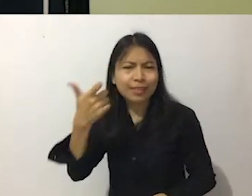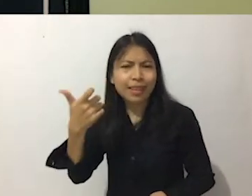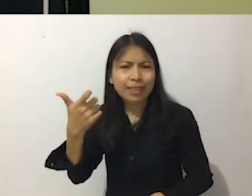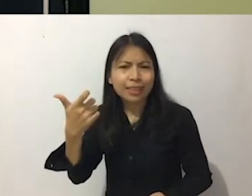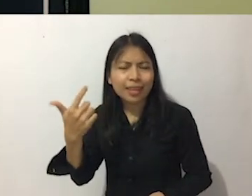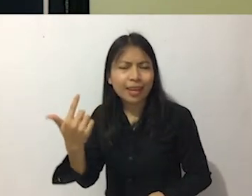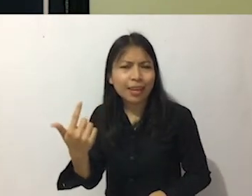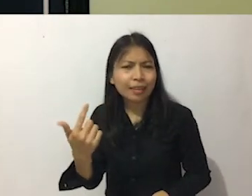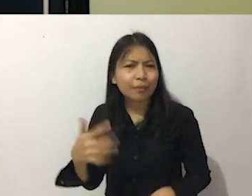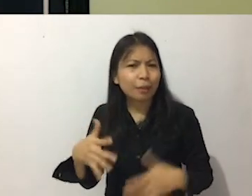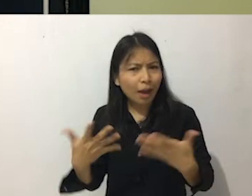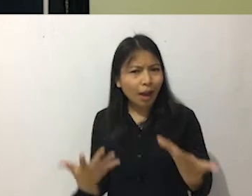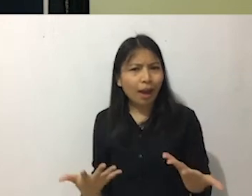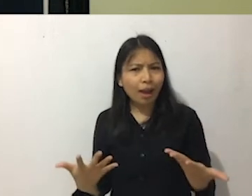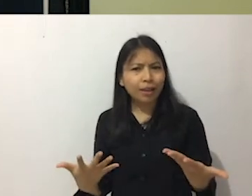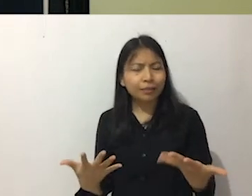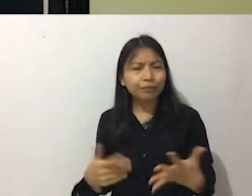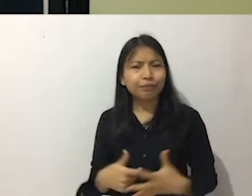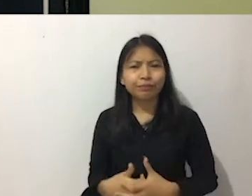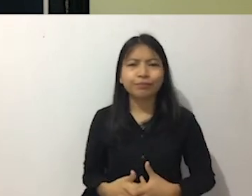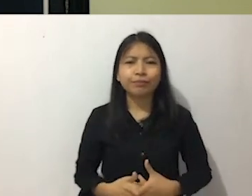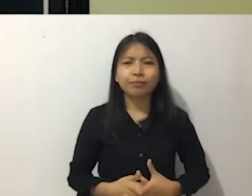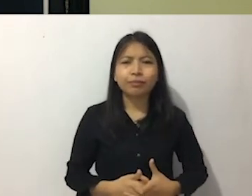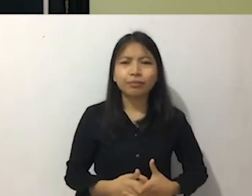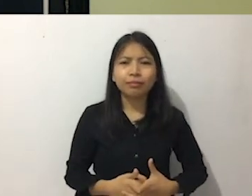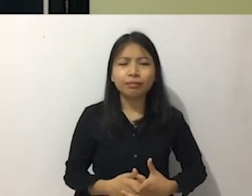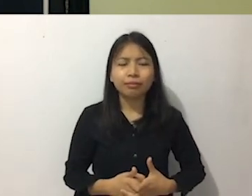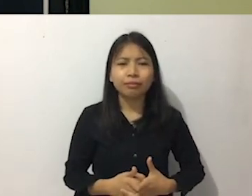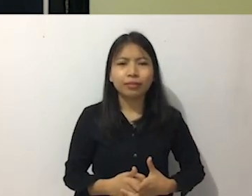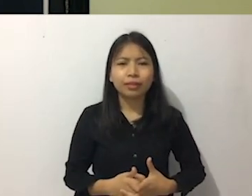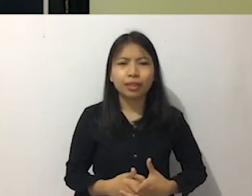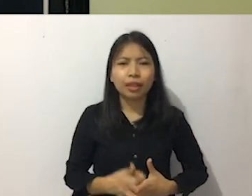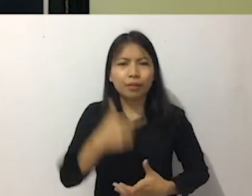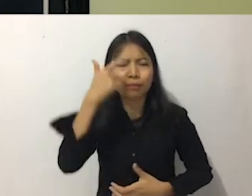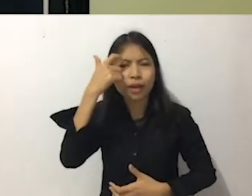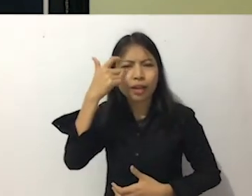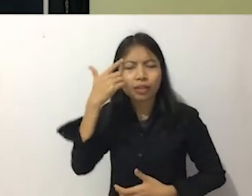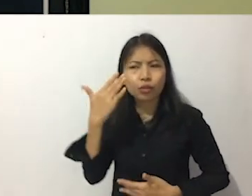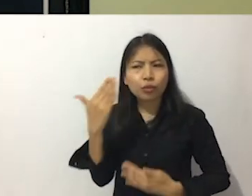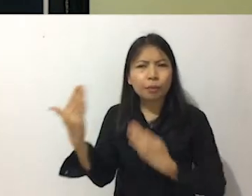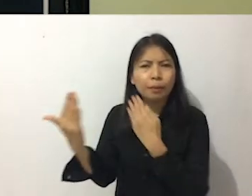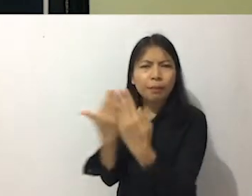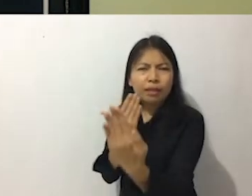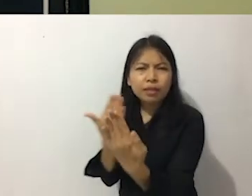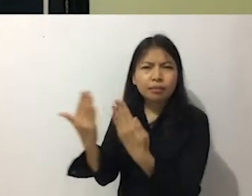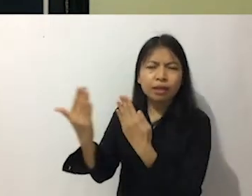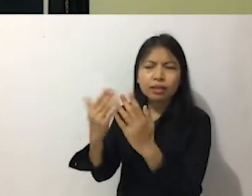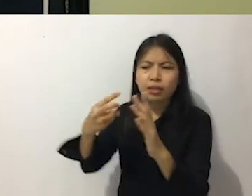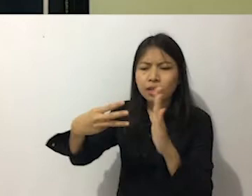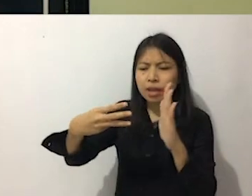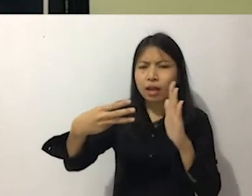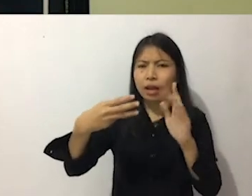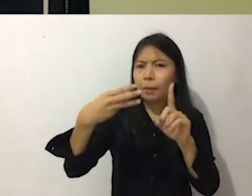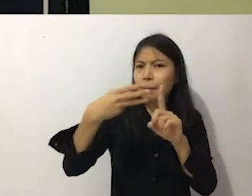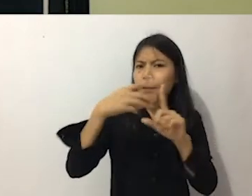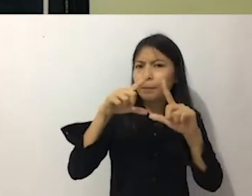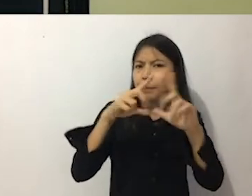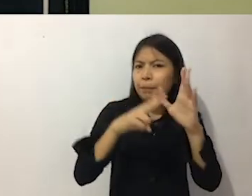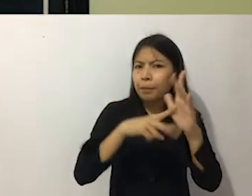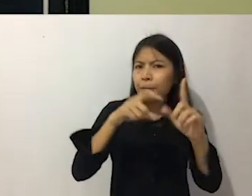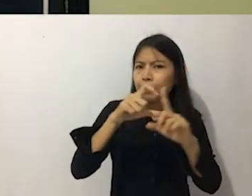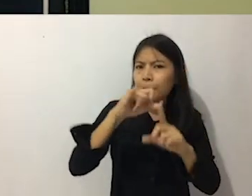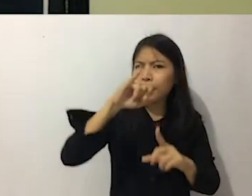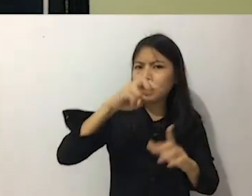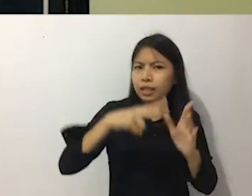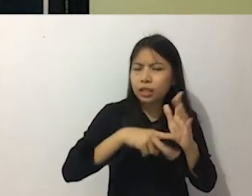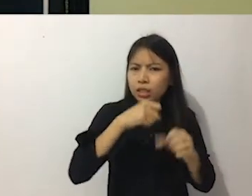untuk tidak suka membanding-bandingkan diri kita dengan orang lain. Karena kalau kita suka